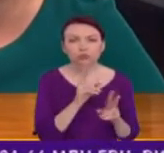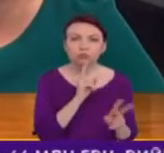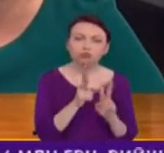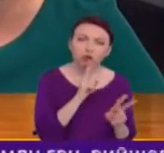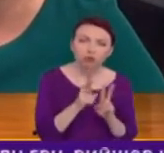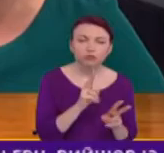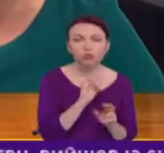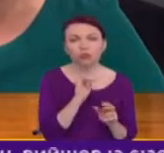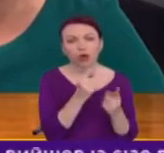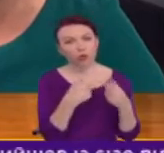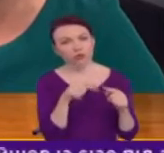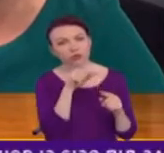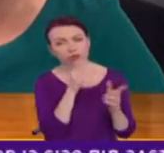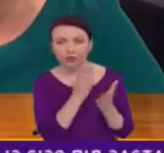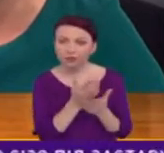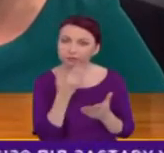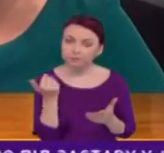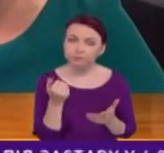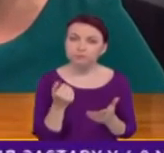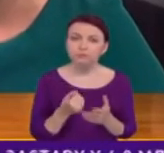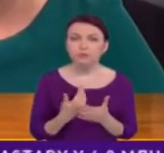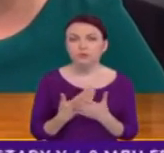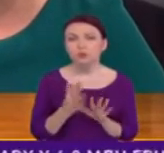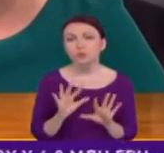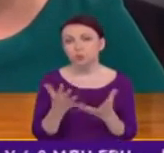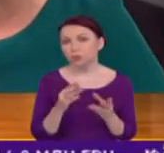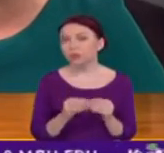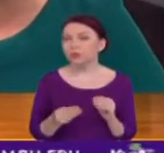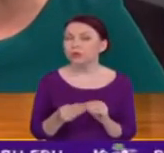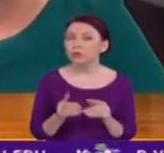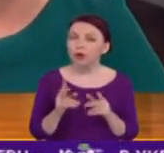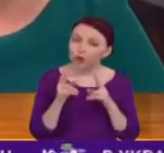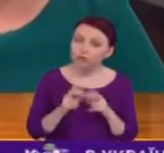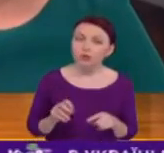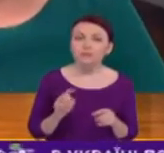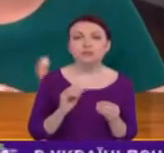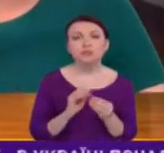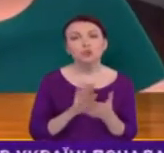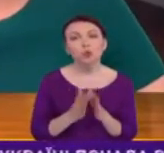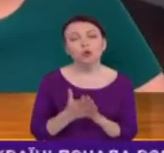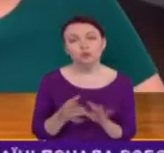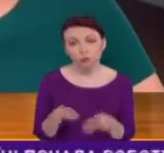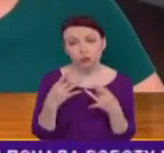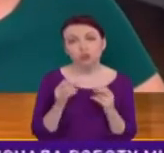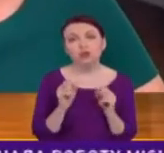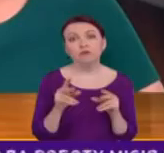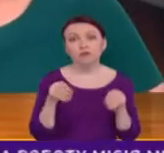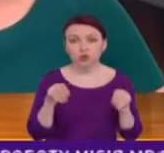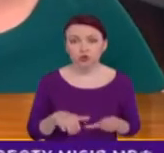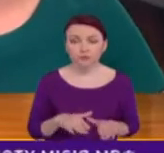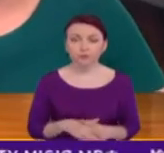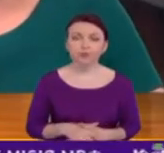поскаржитися з приводу того, що там сталася подібна проблема, чи розібратися в цій ситуації? Розкажіть, як це вирішується? Насамперед,